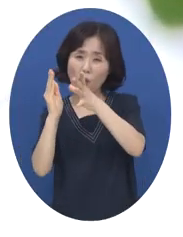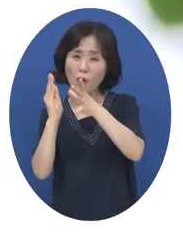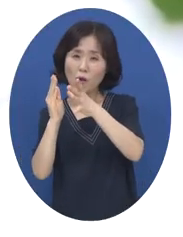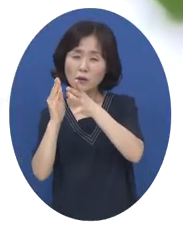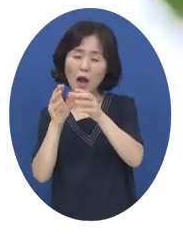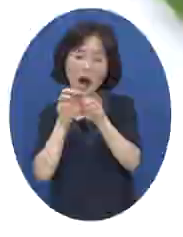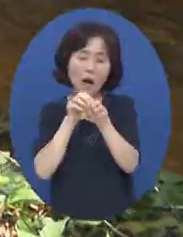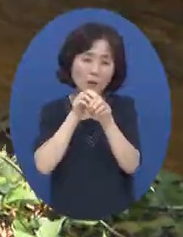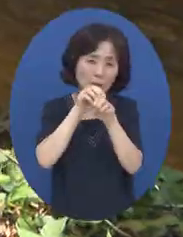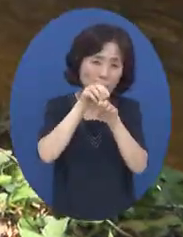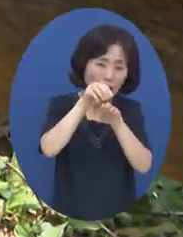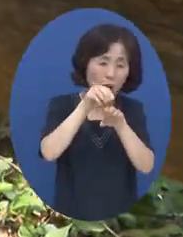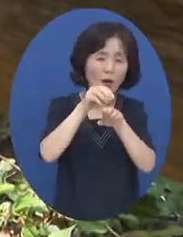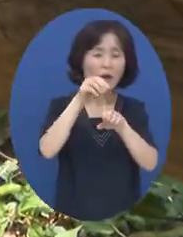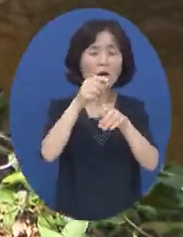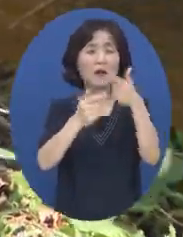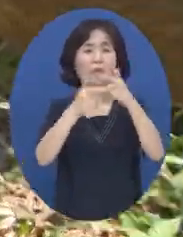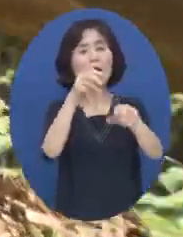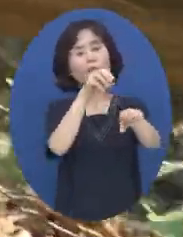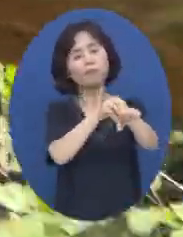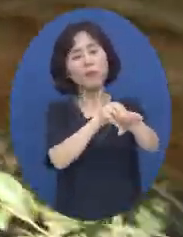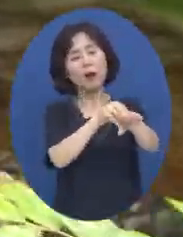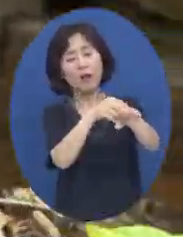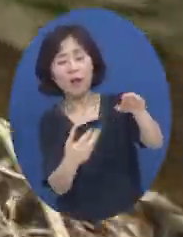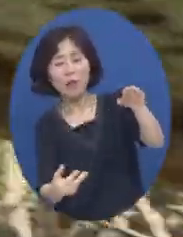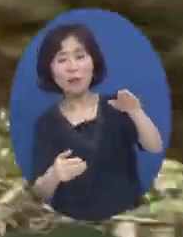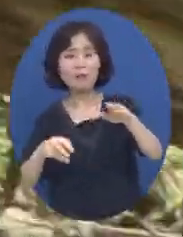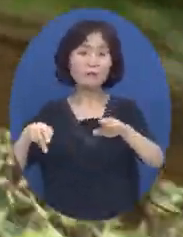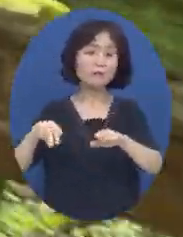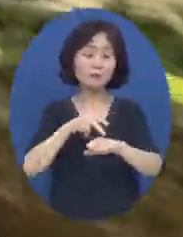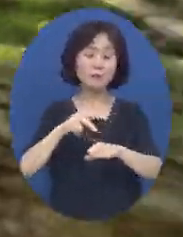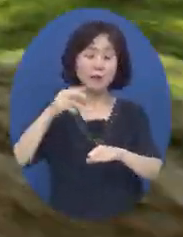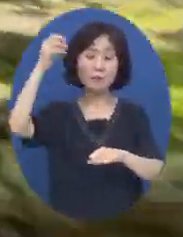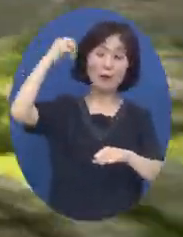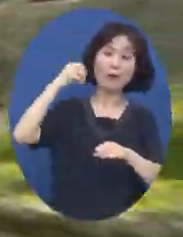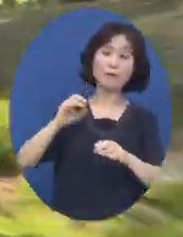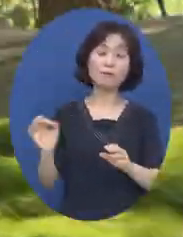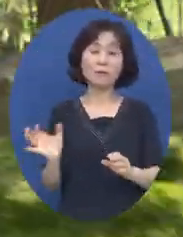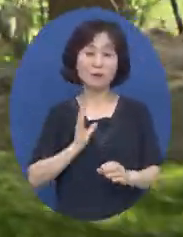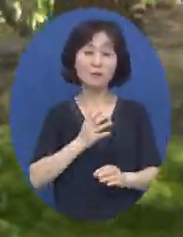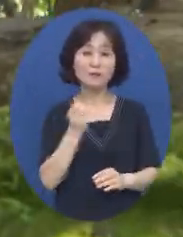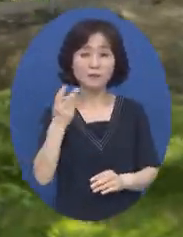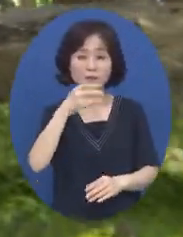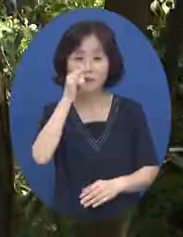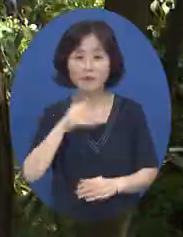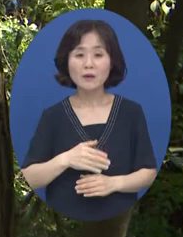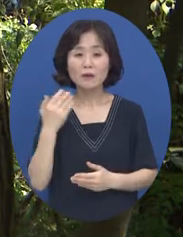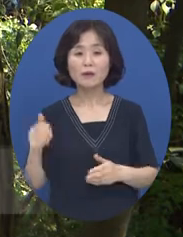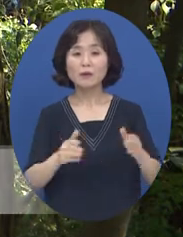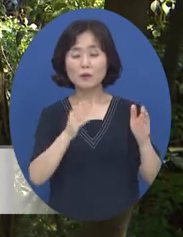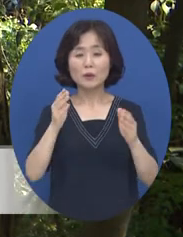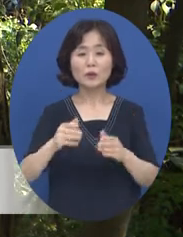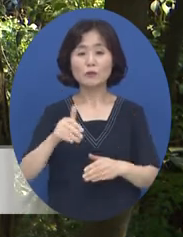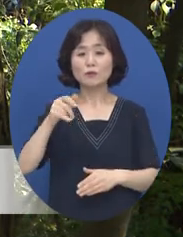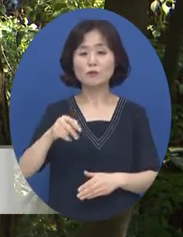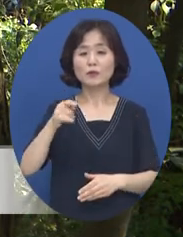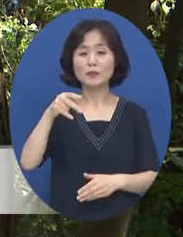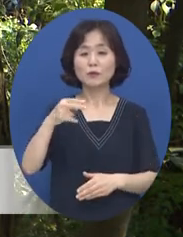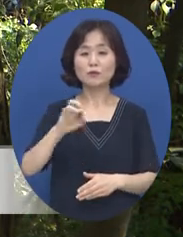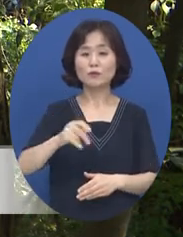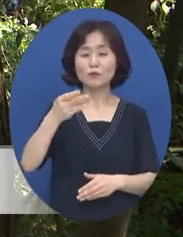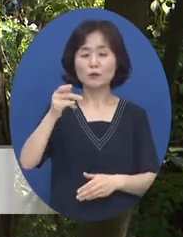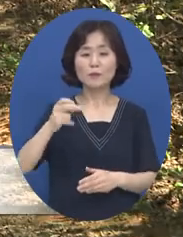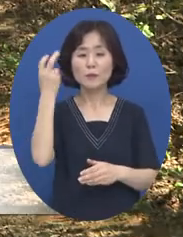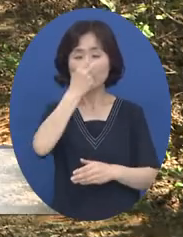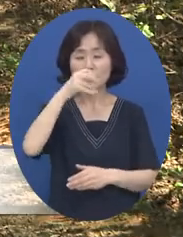대량으로 먹어치웁니다. 나무에 있다가 떨어지면서 등산객들을 놀라게 하는 경우도 빈번합니다. 경기도는 산림청 구기림